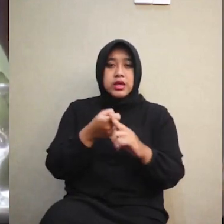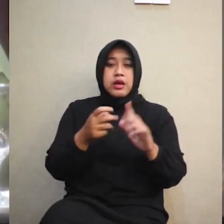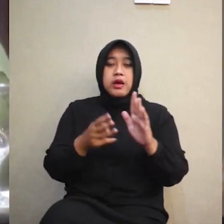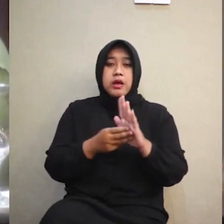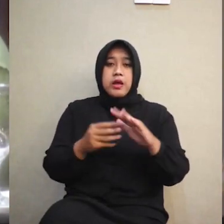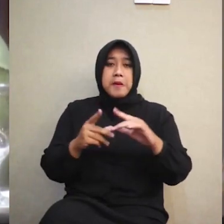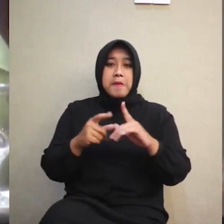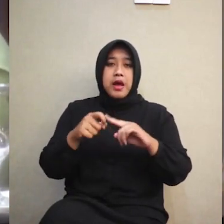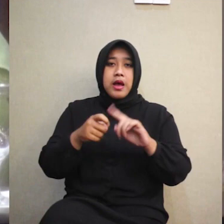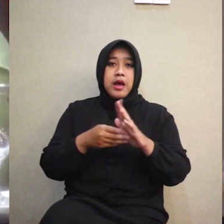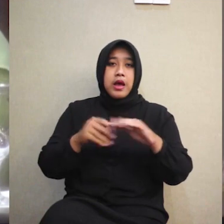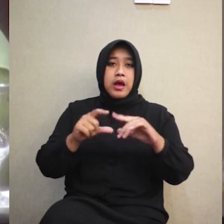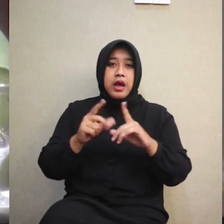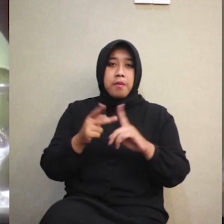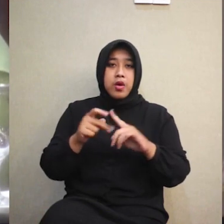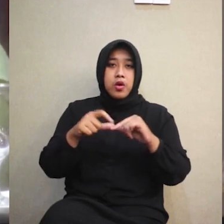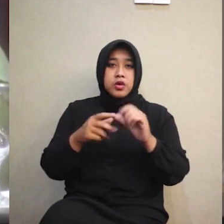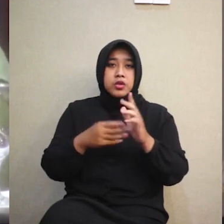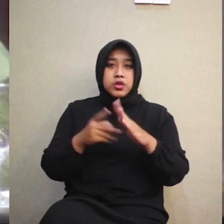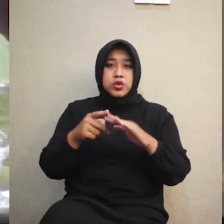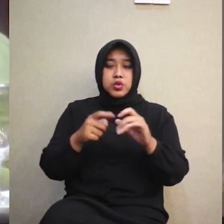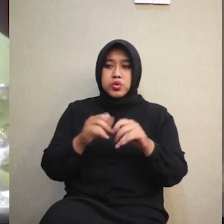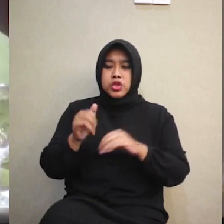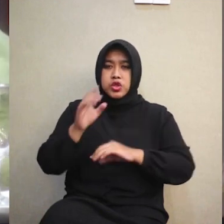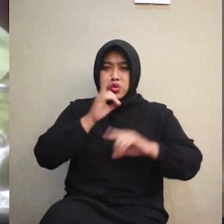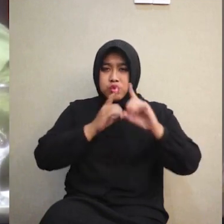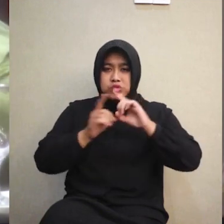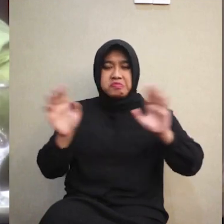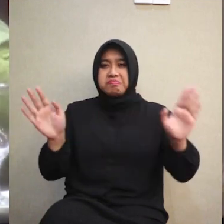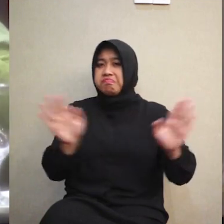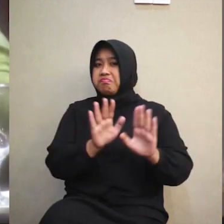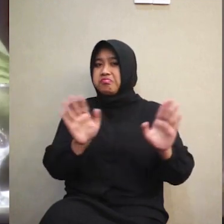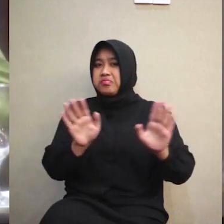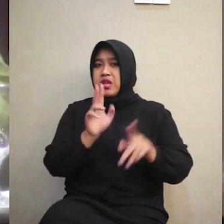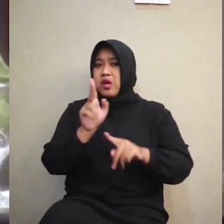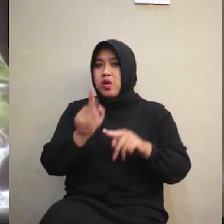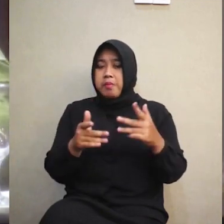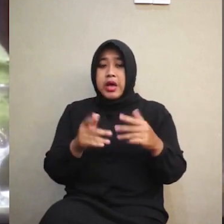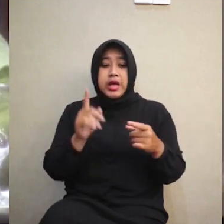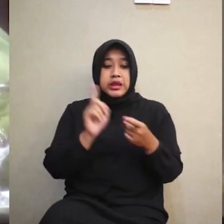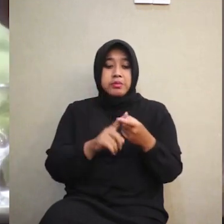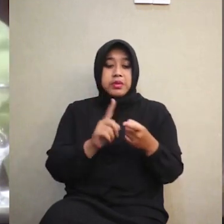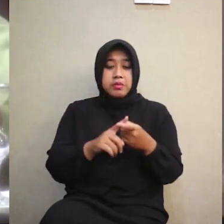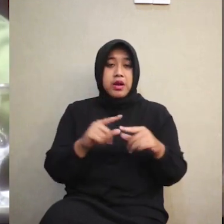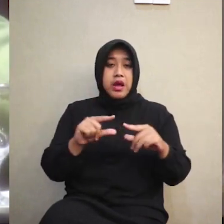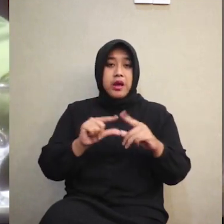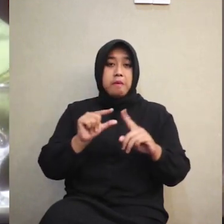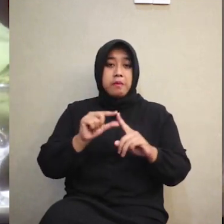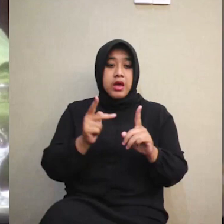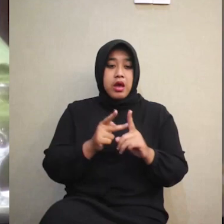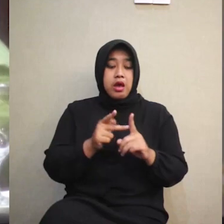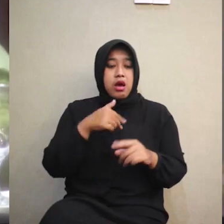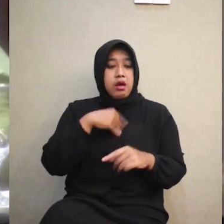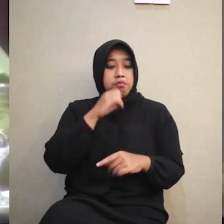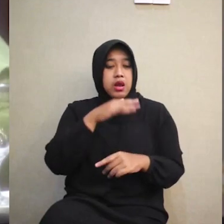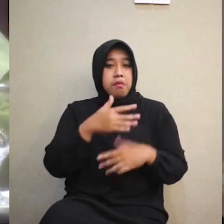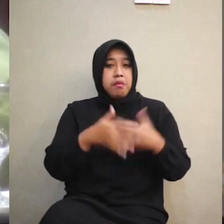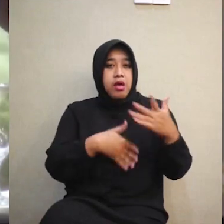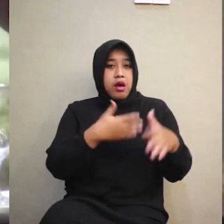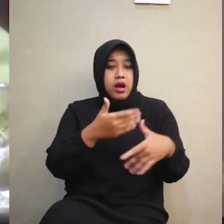hampir tidak pernah didiskusikan ketika kawan-kawan aparat penegak hukum menangani